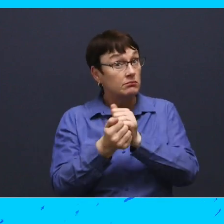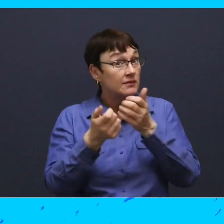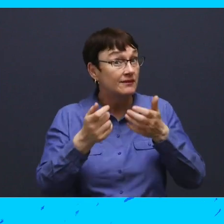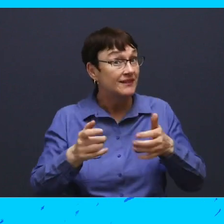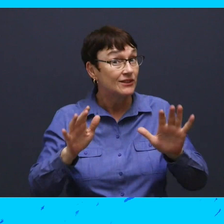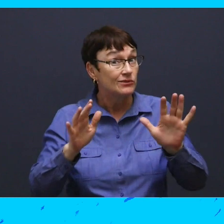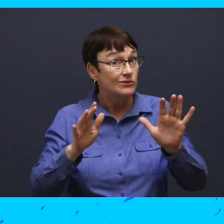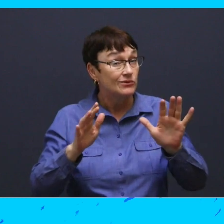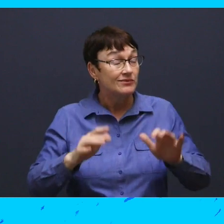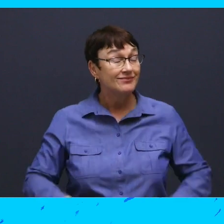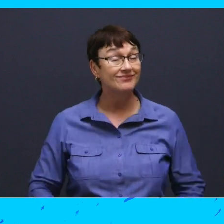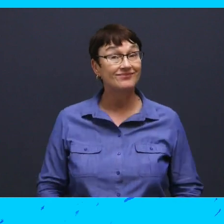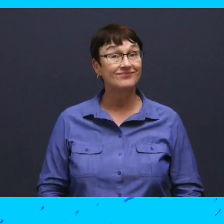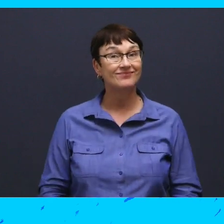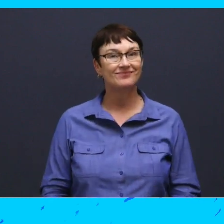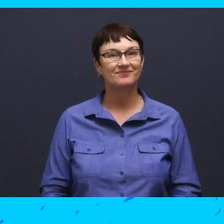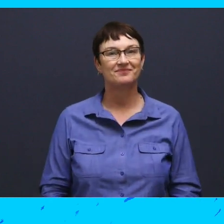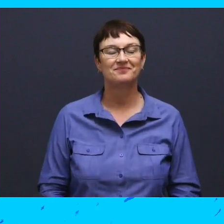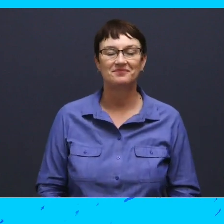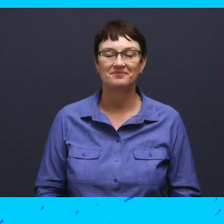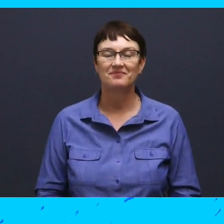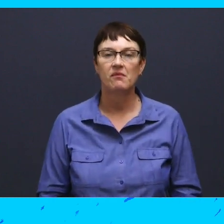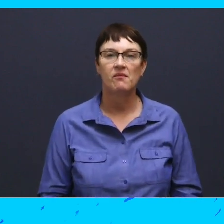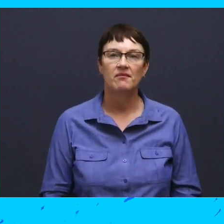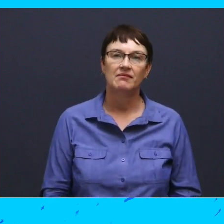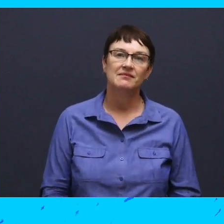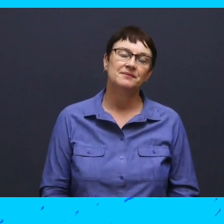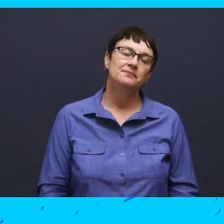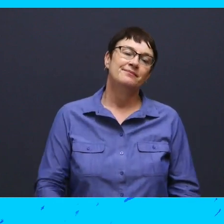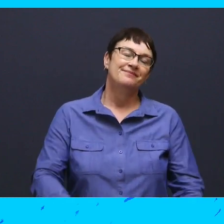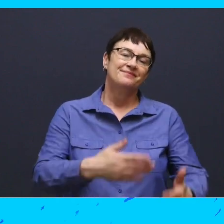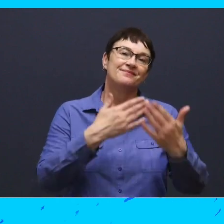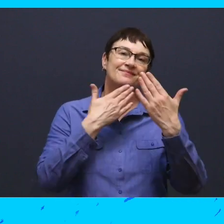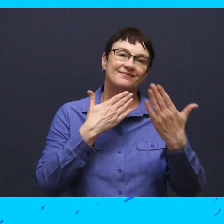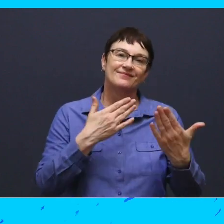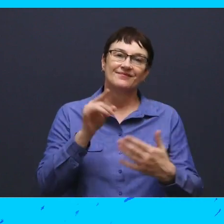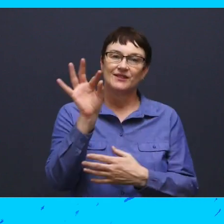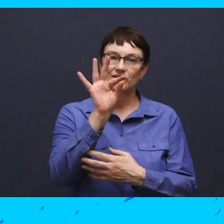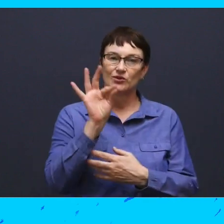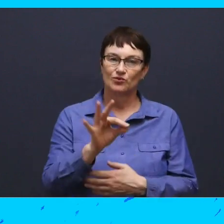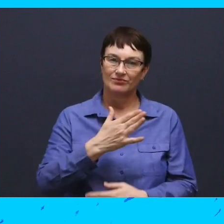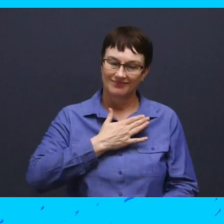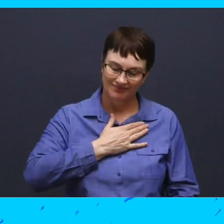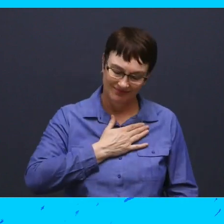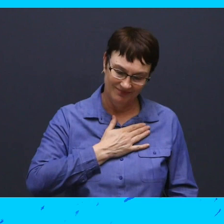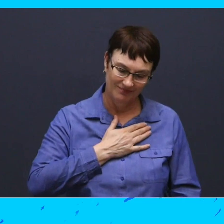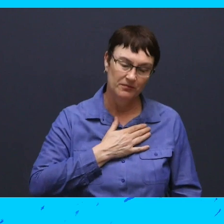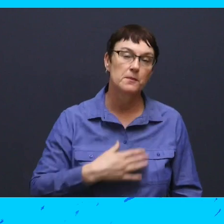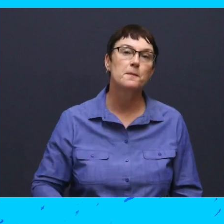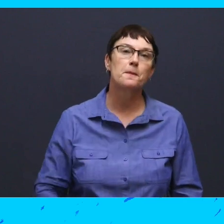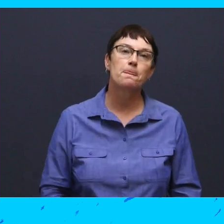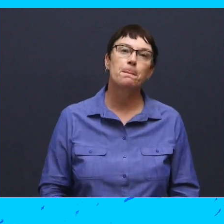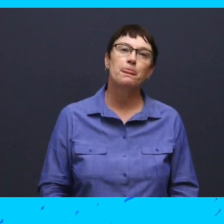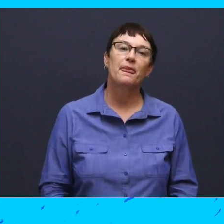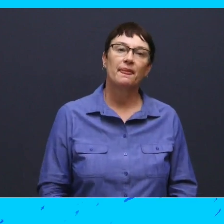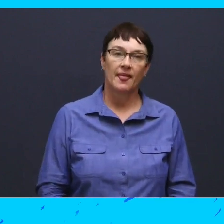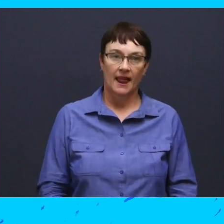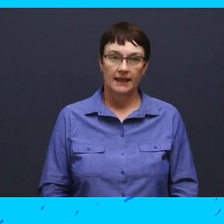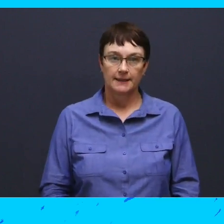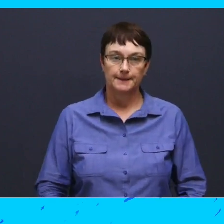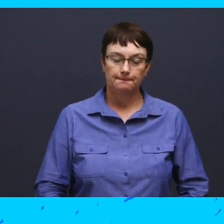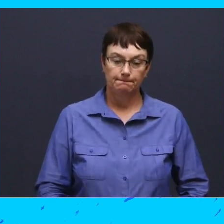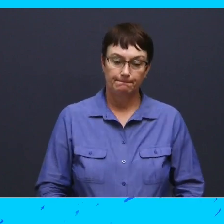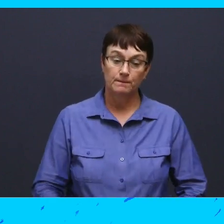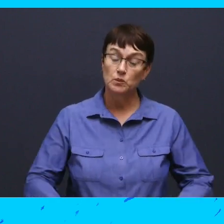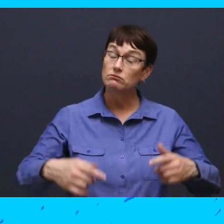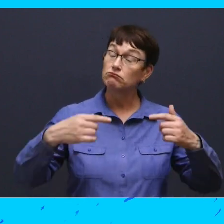les évidences dans le passé et comment cela influence le travail que tu